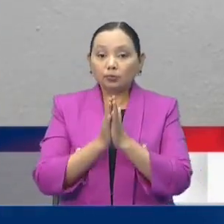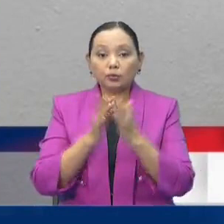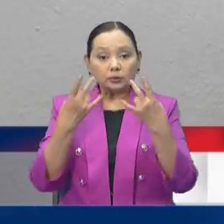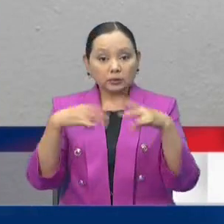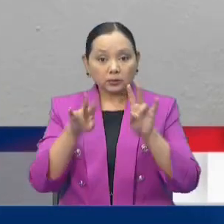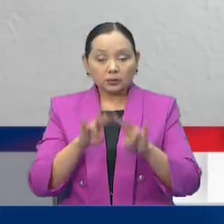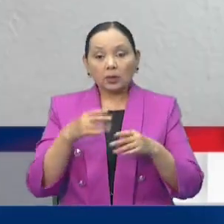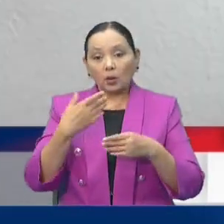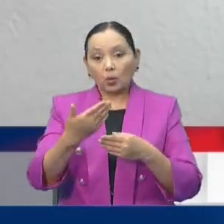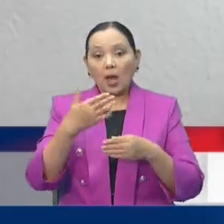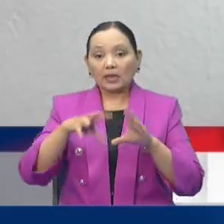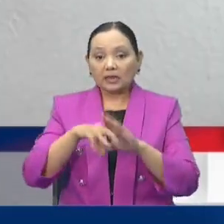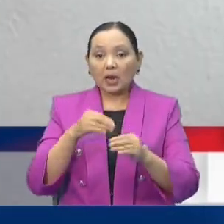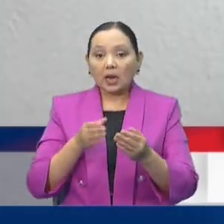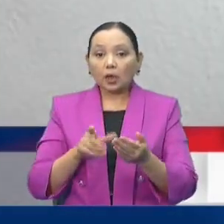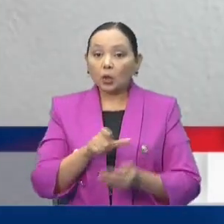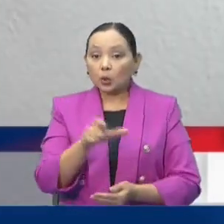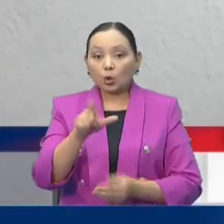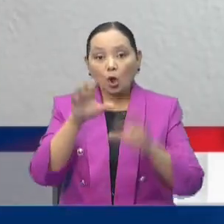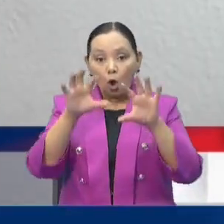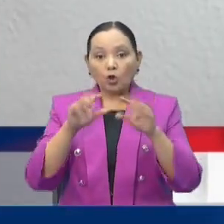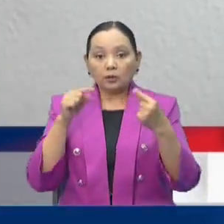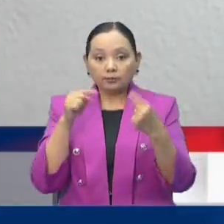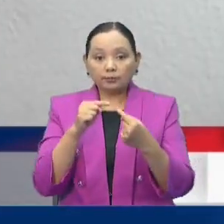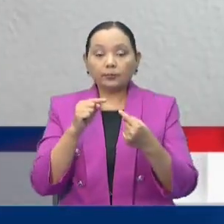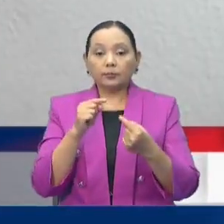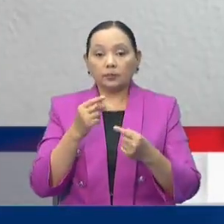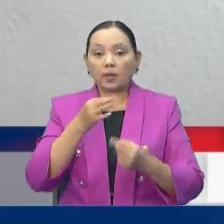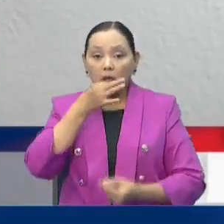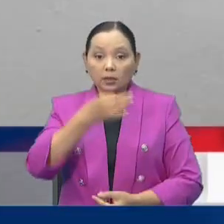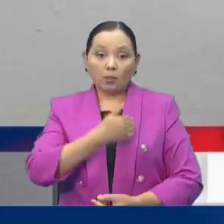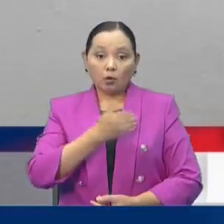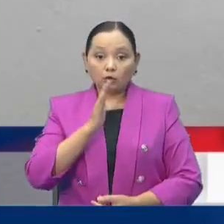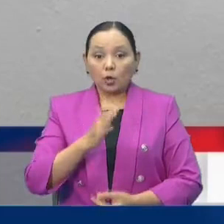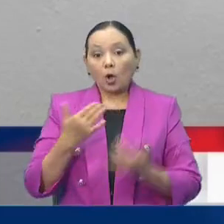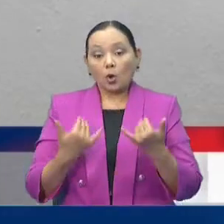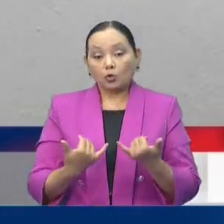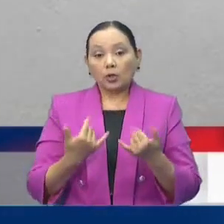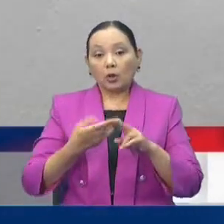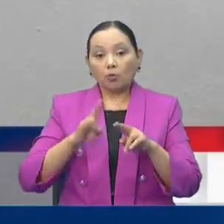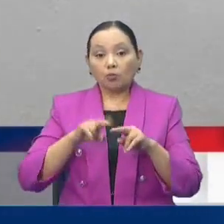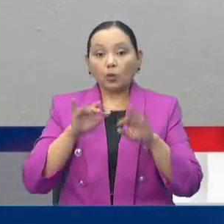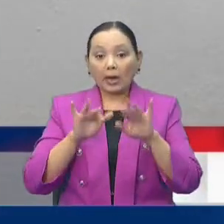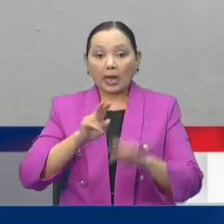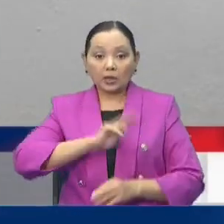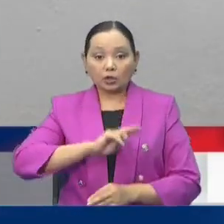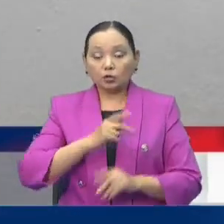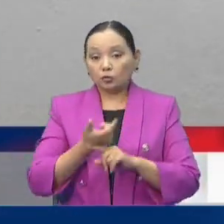yo'li xatoligini, qilayotgan ishlari qonunimizga to'g'ri kelmasligini aytib qo'ymoqchiman. Hozirda bu qilgan ishimdan